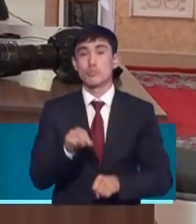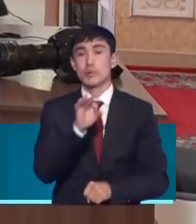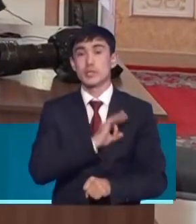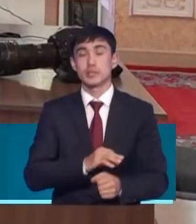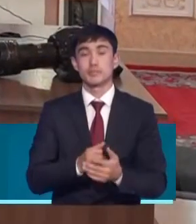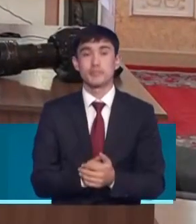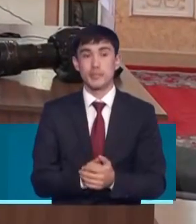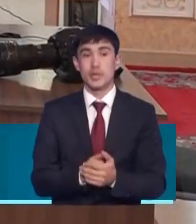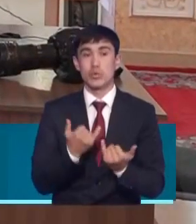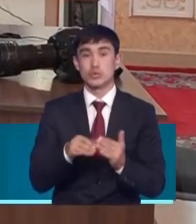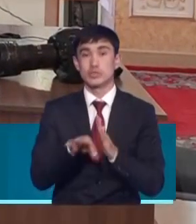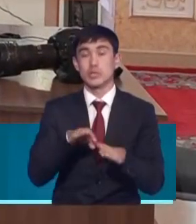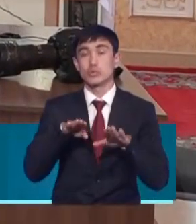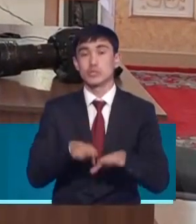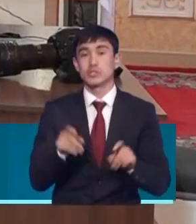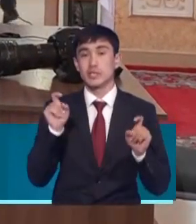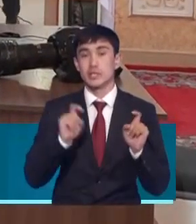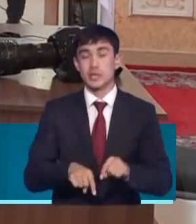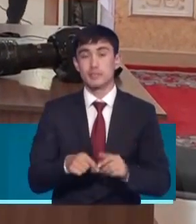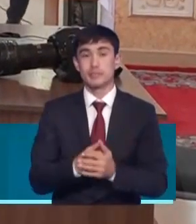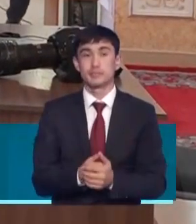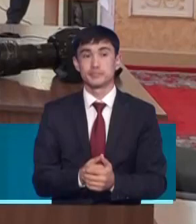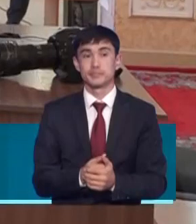пайдаланып бүгін осы сайлау учаскесіне келдім.